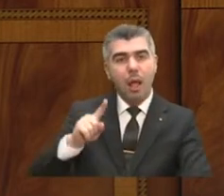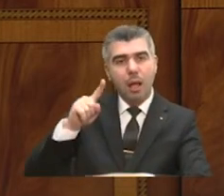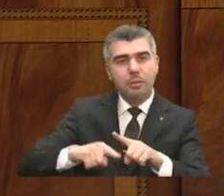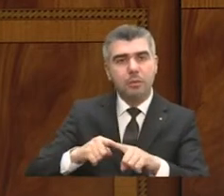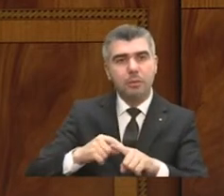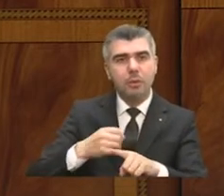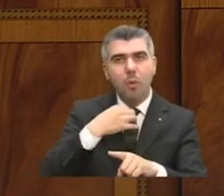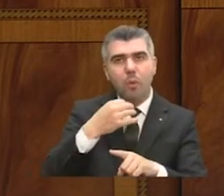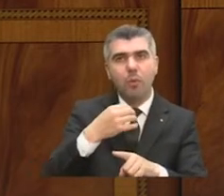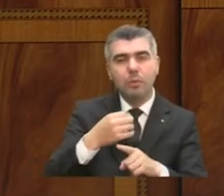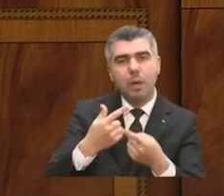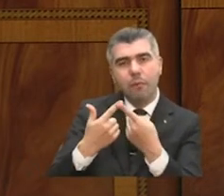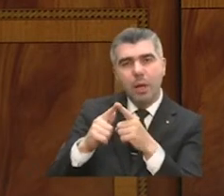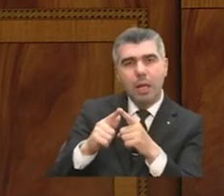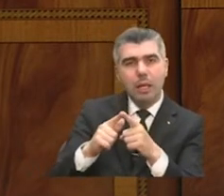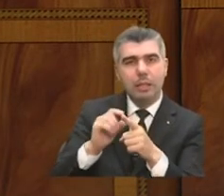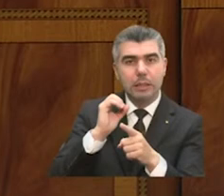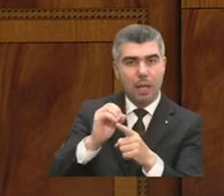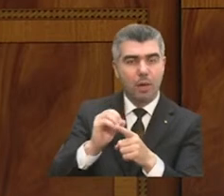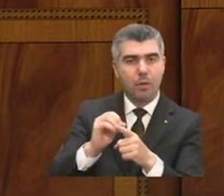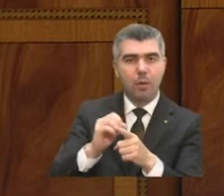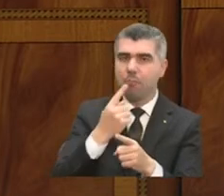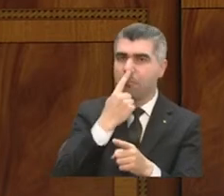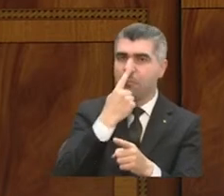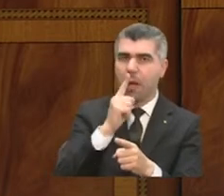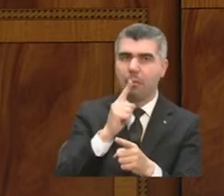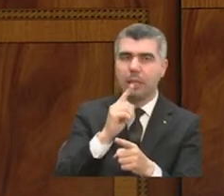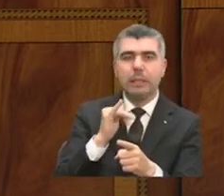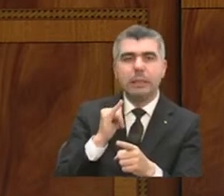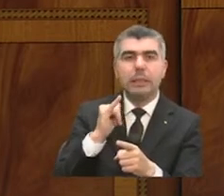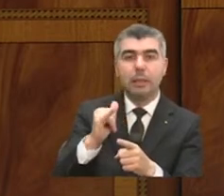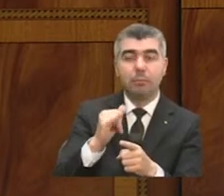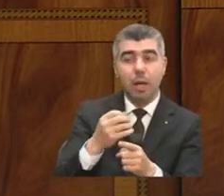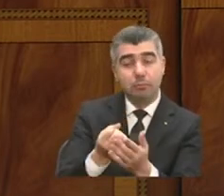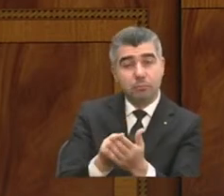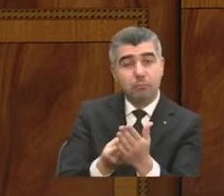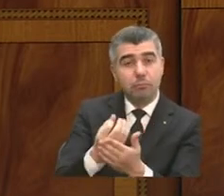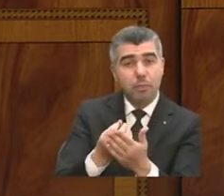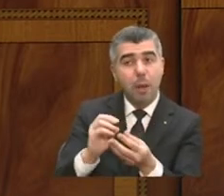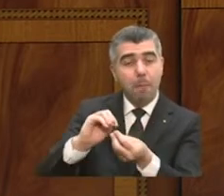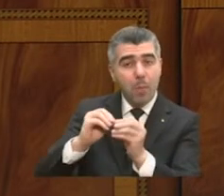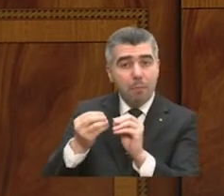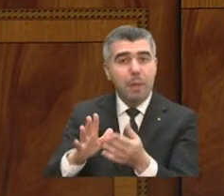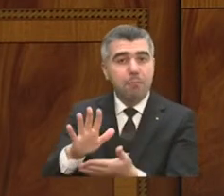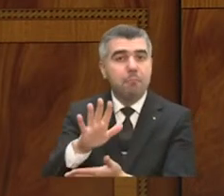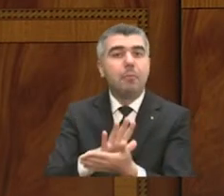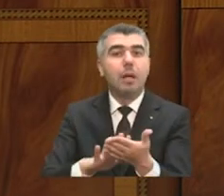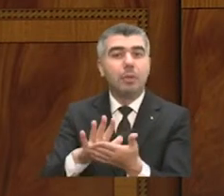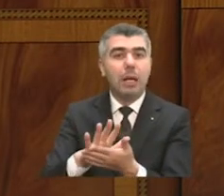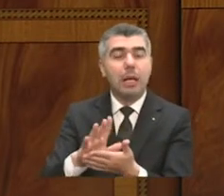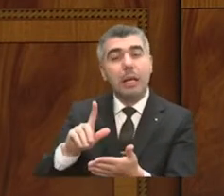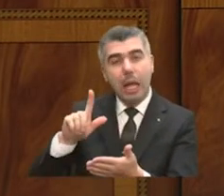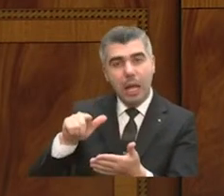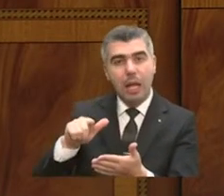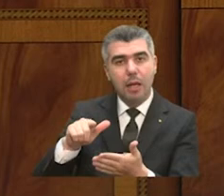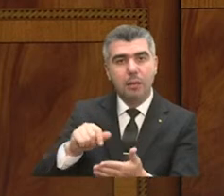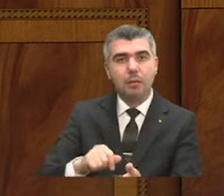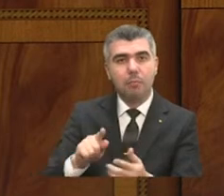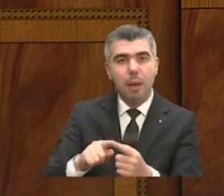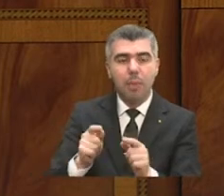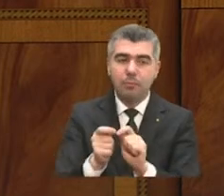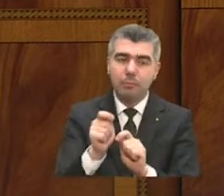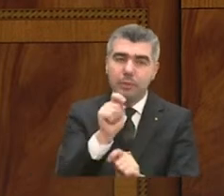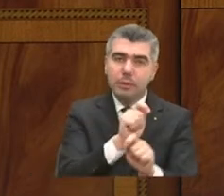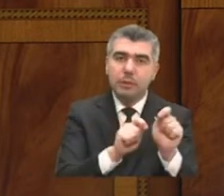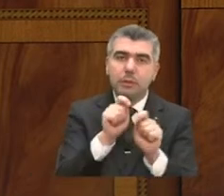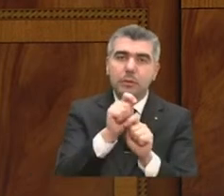à partir de notre référentiel. Donc nous refusons justement cette tutelle colonialiste